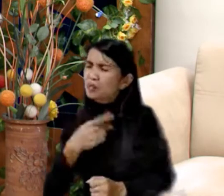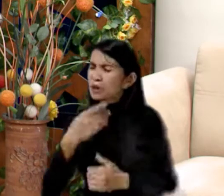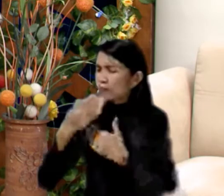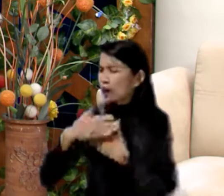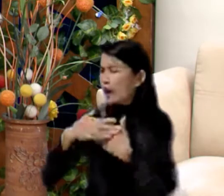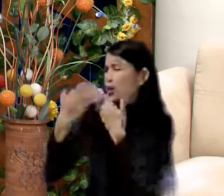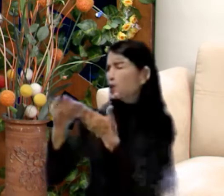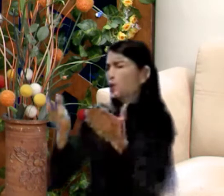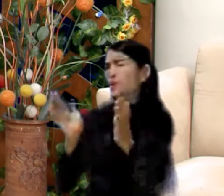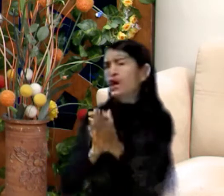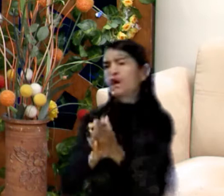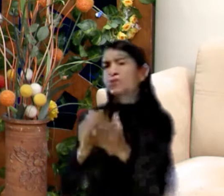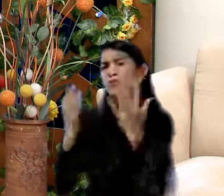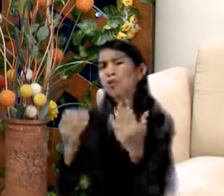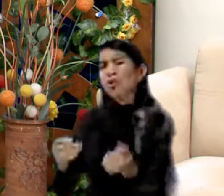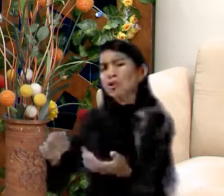untuk semua kesalahan kami.